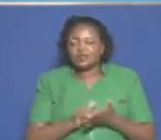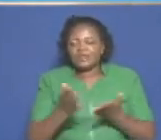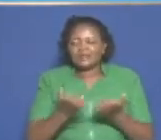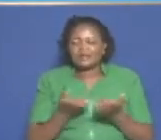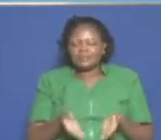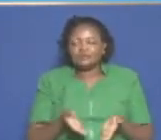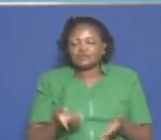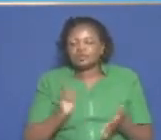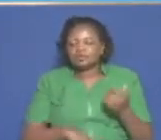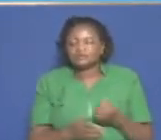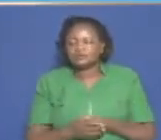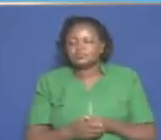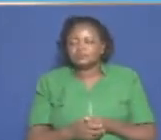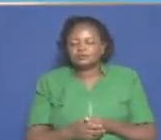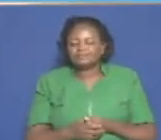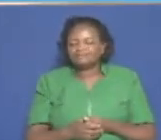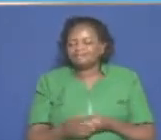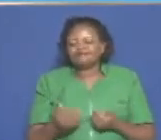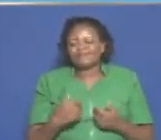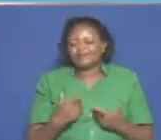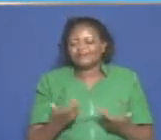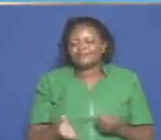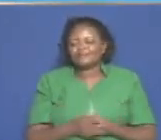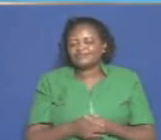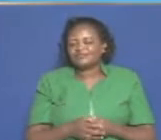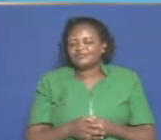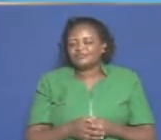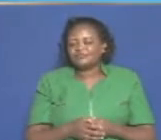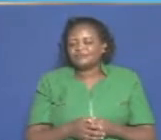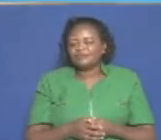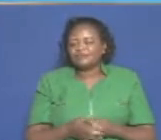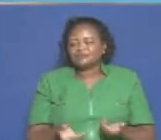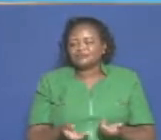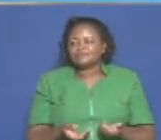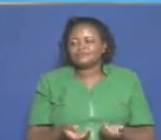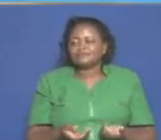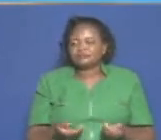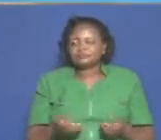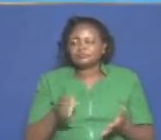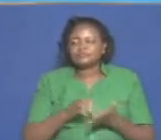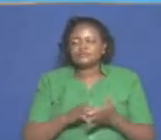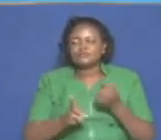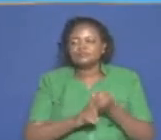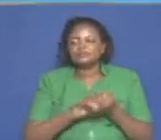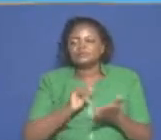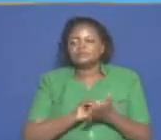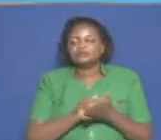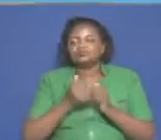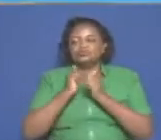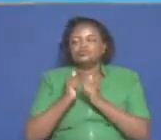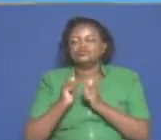sasa hivi isiwe tu ni kwa tuseme kwa viti sita zote ambazo zitakuwa zinawaniwa